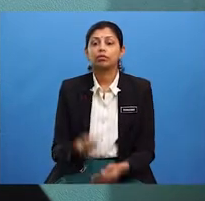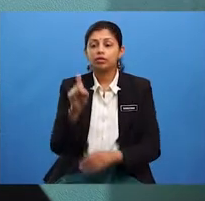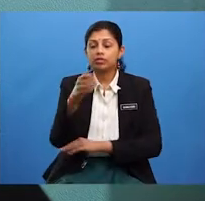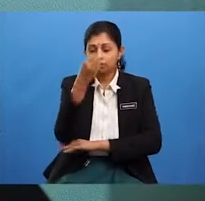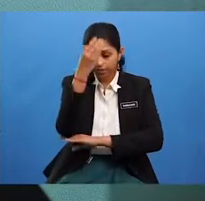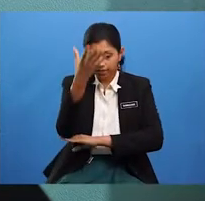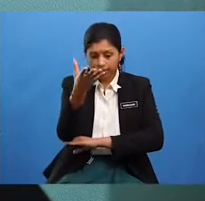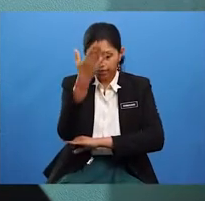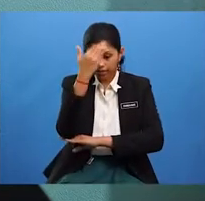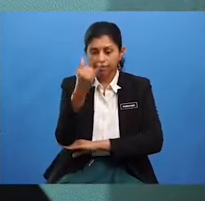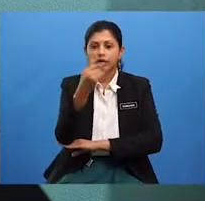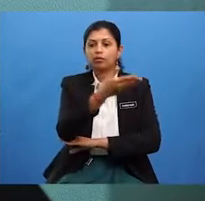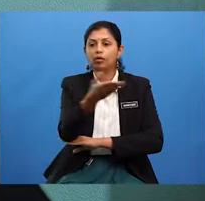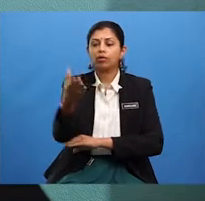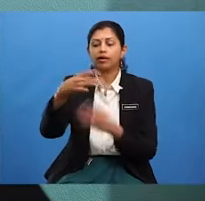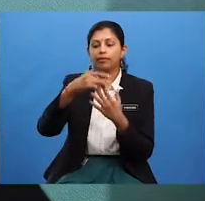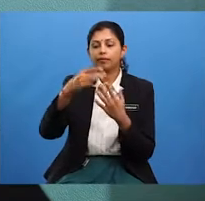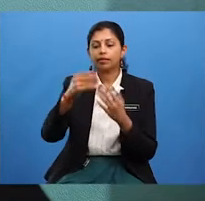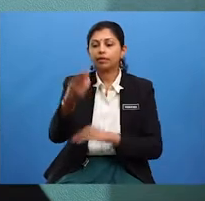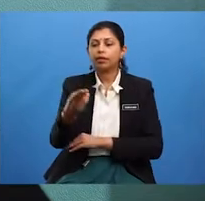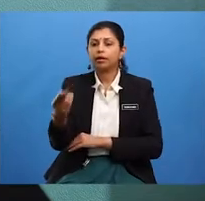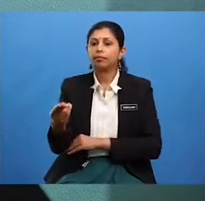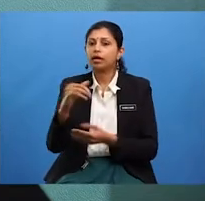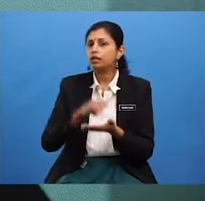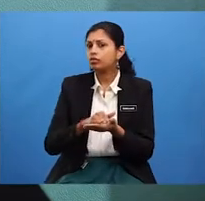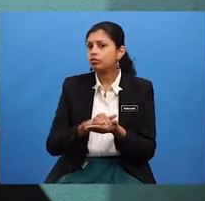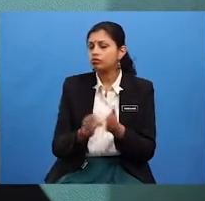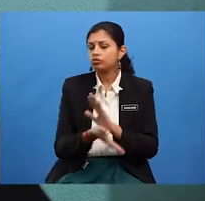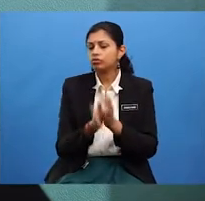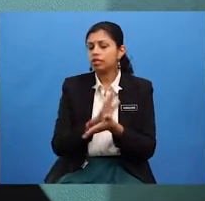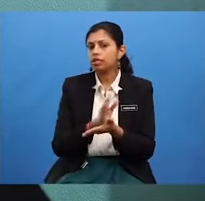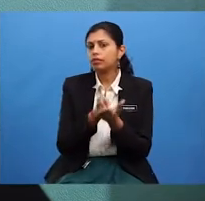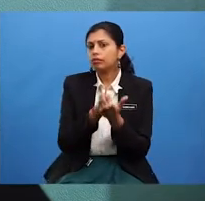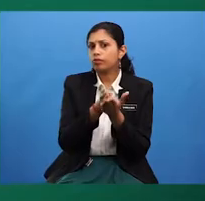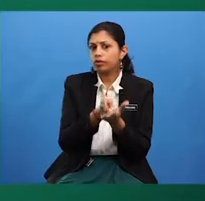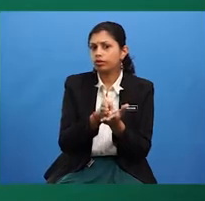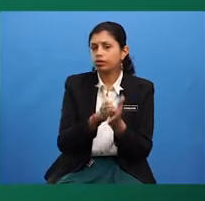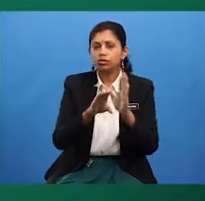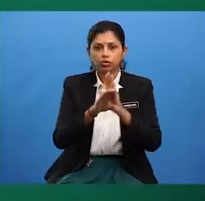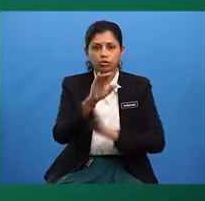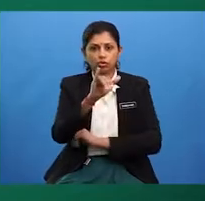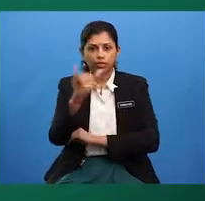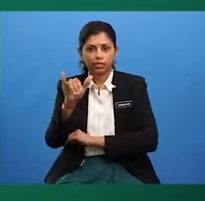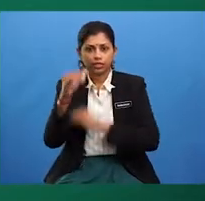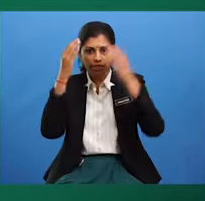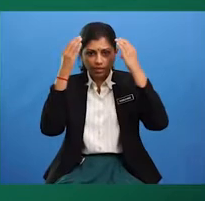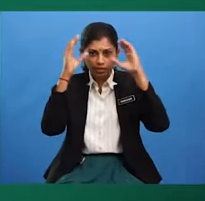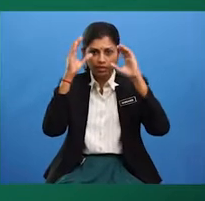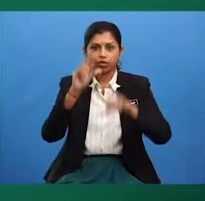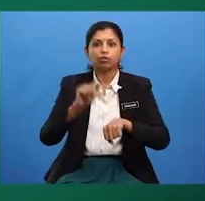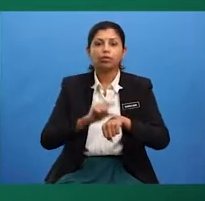menyatakan mengapa kamu memilih bahan-bahan tertentu untuk dijadikan bot. Contohnya,